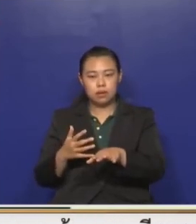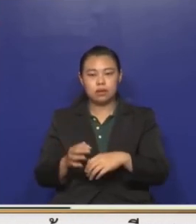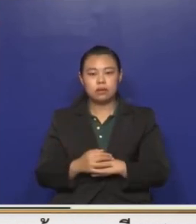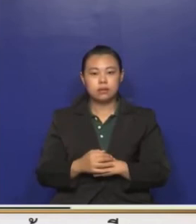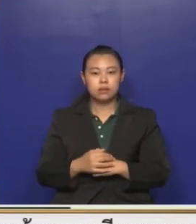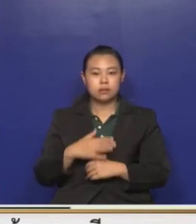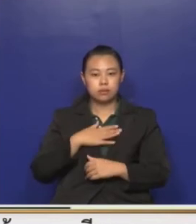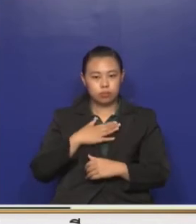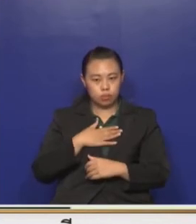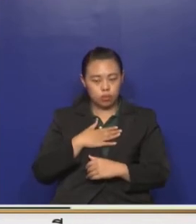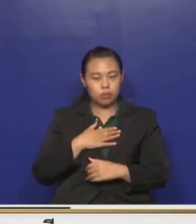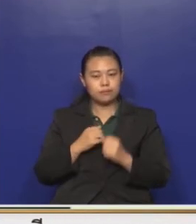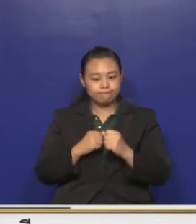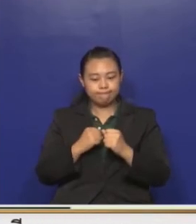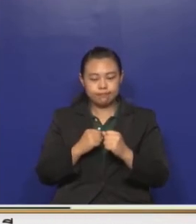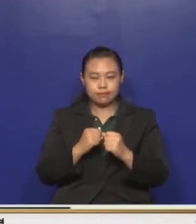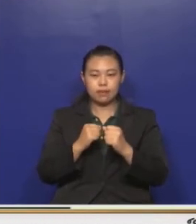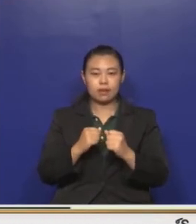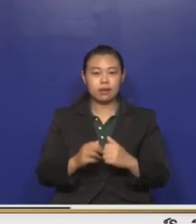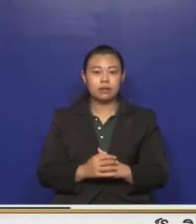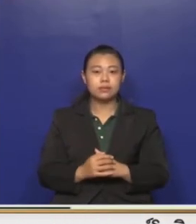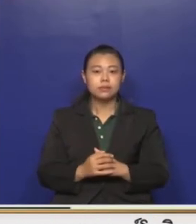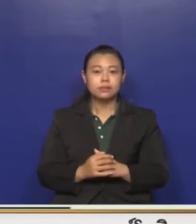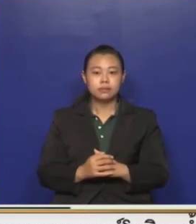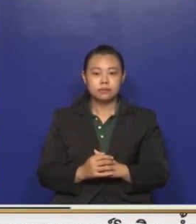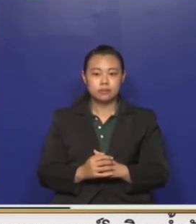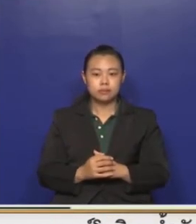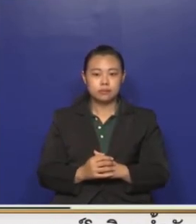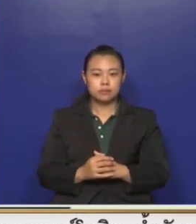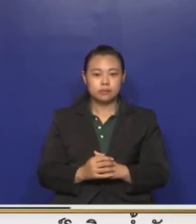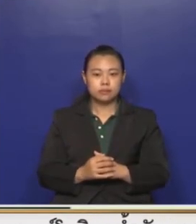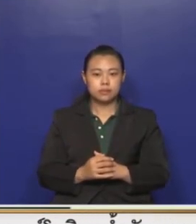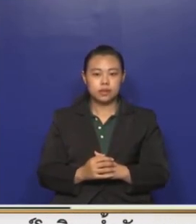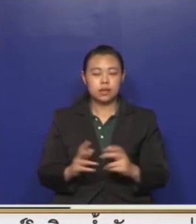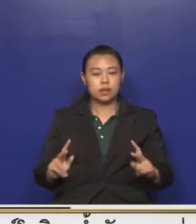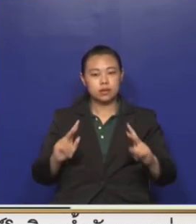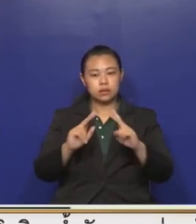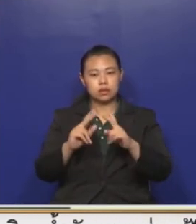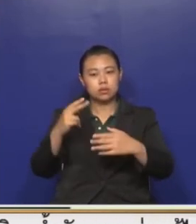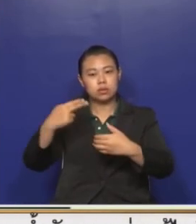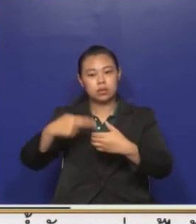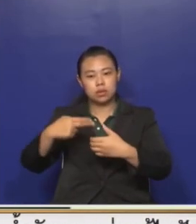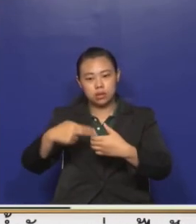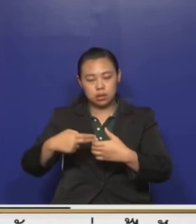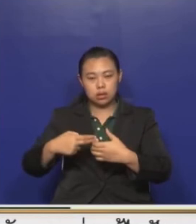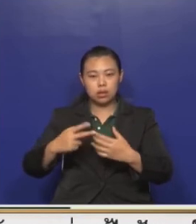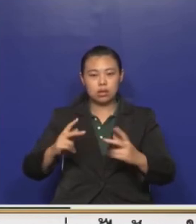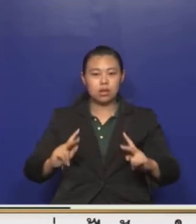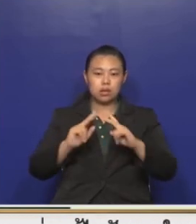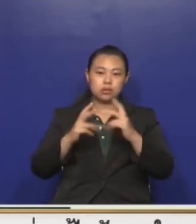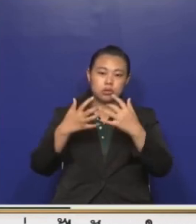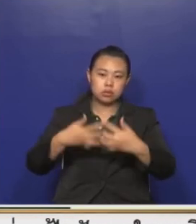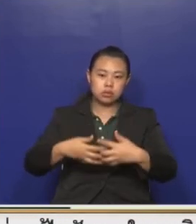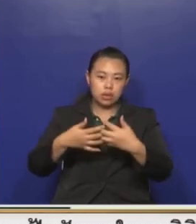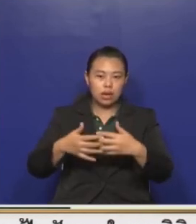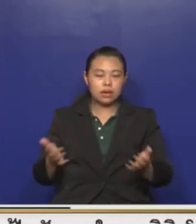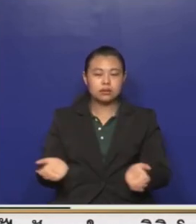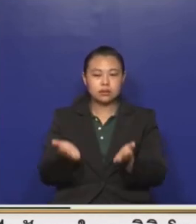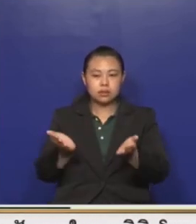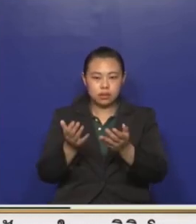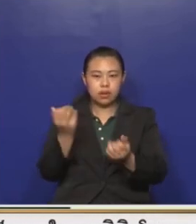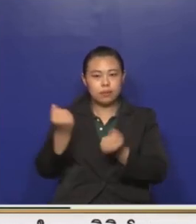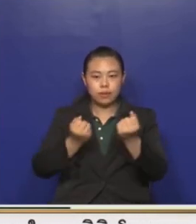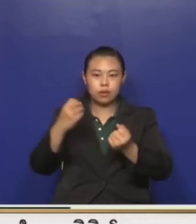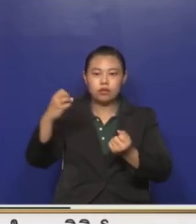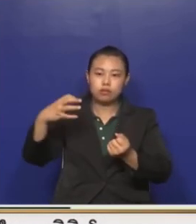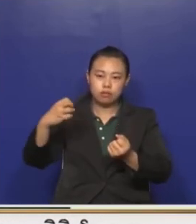เองเปแฟนตัốiยมพยายามเปนพระสารงานไม่วจะเป็เบืพลงงานกแมณทนการทจะพลกดนให้เกิดรไฟฟ้